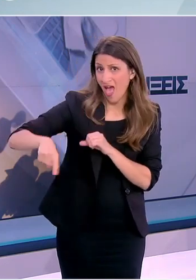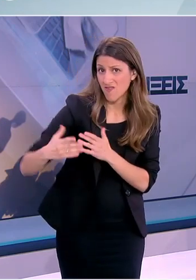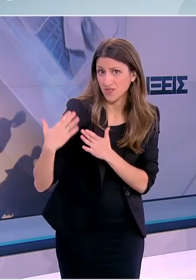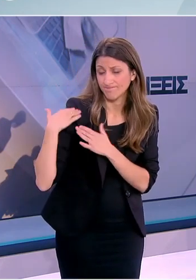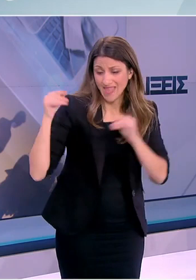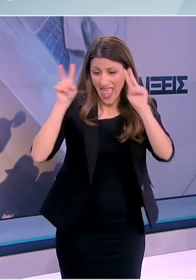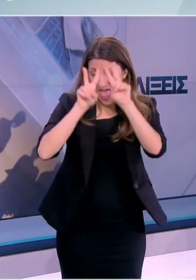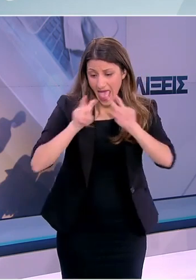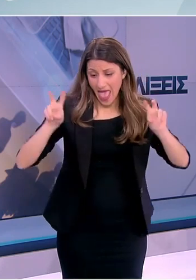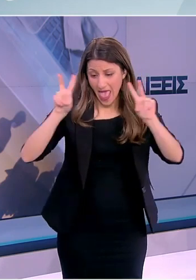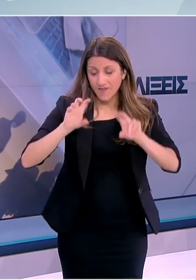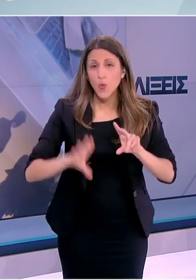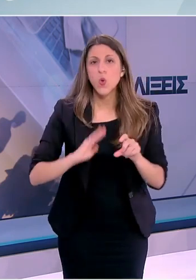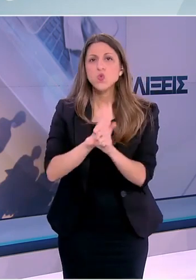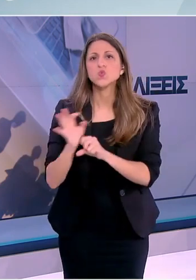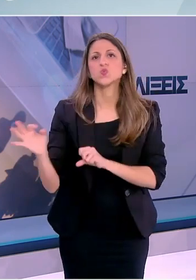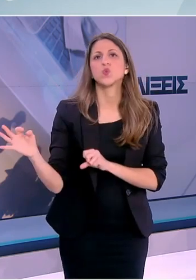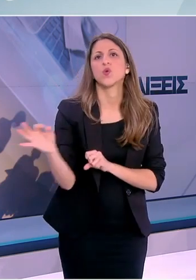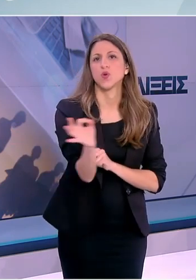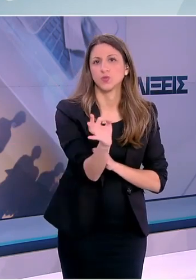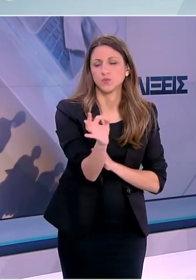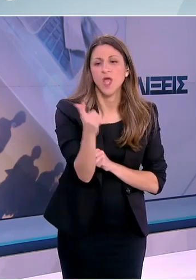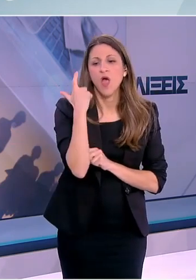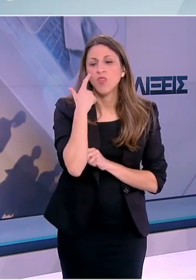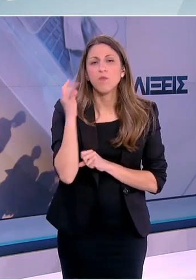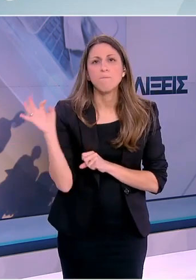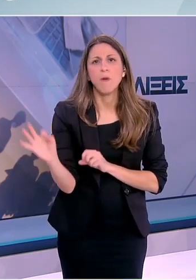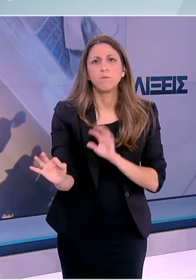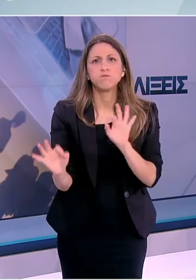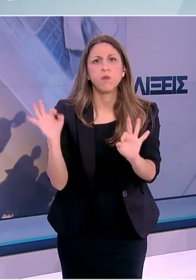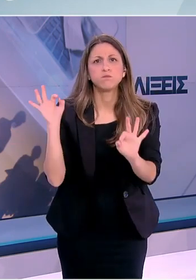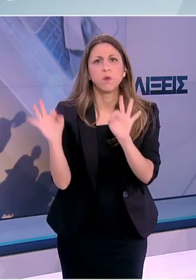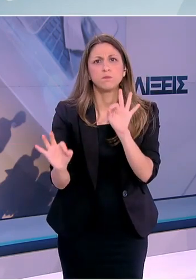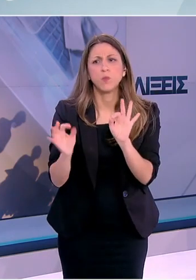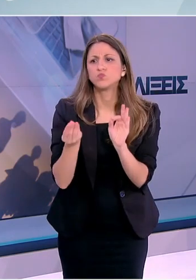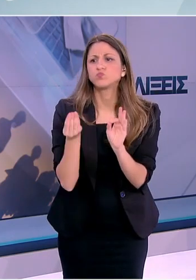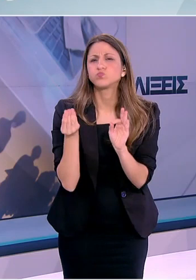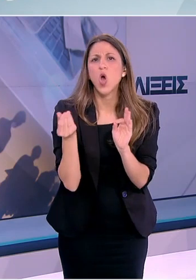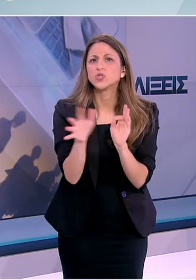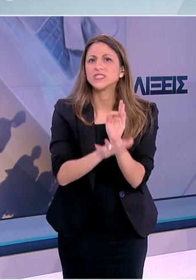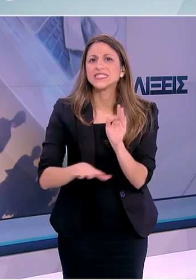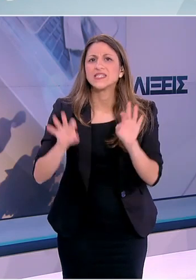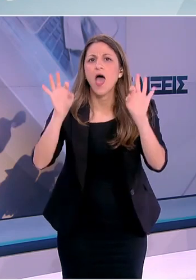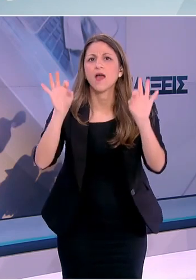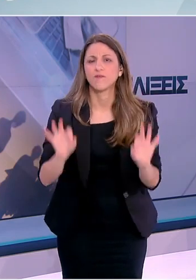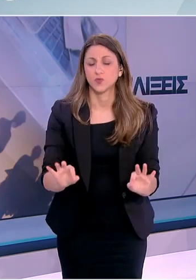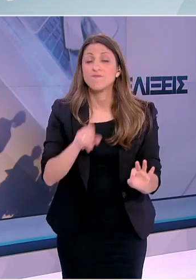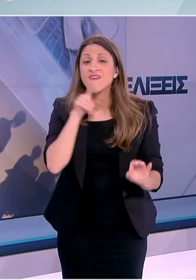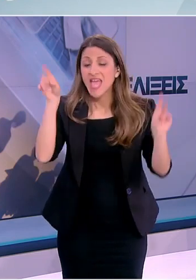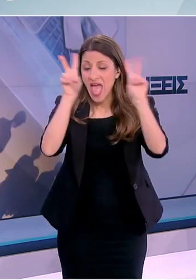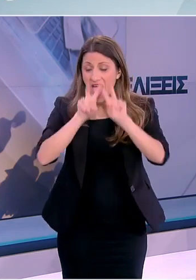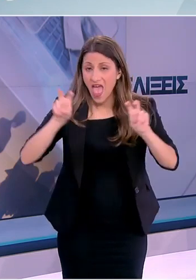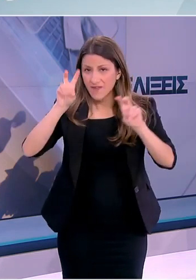μελέτης COVID-19-GR είναι η διερεύνηση επιδημίας από τον ιό SARS-CoV-2 στην Ελλάδα. Μέσω της έρευνας